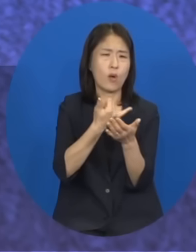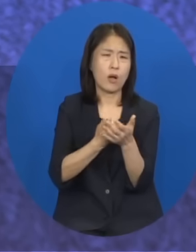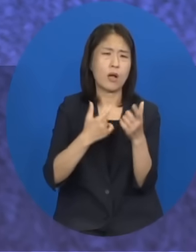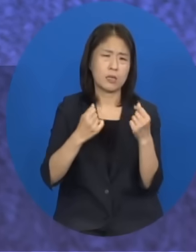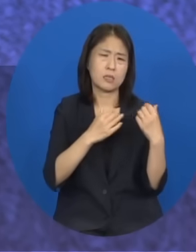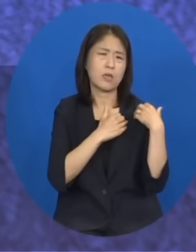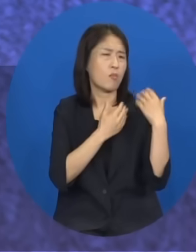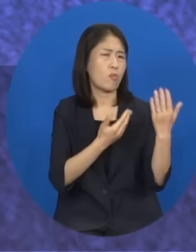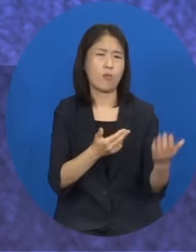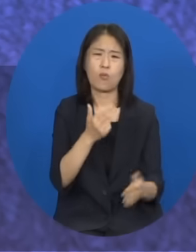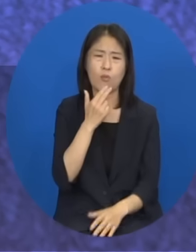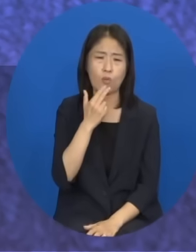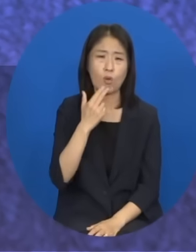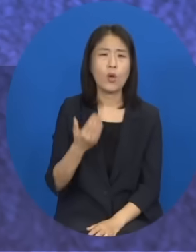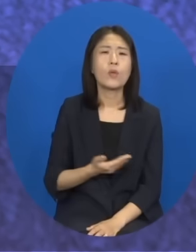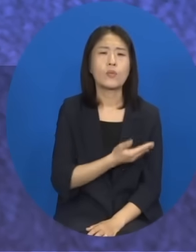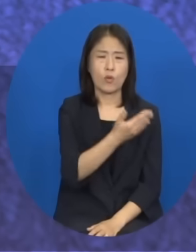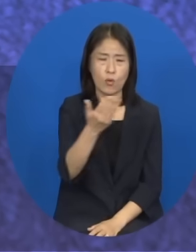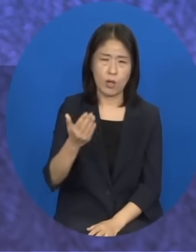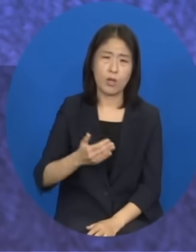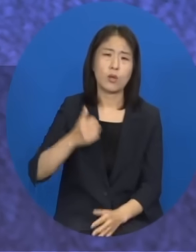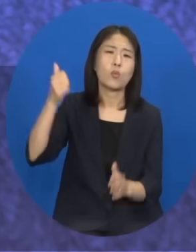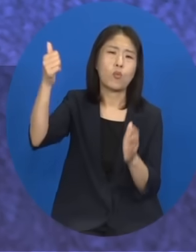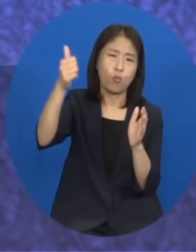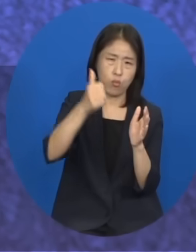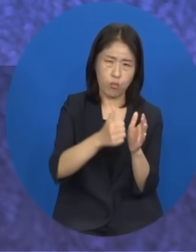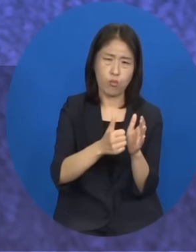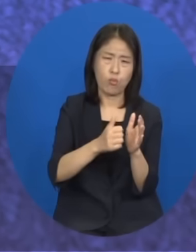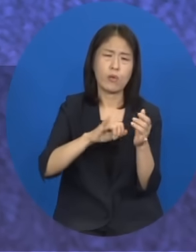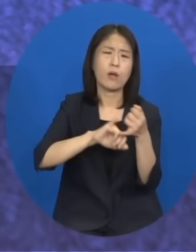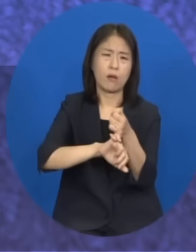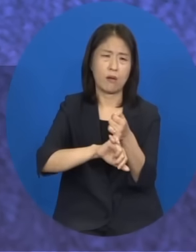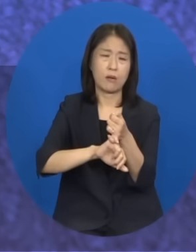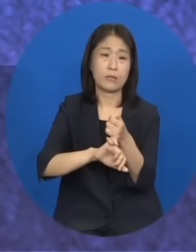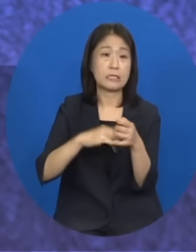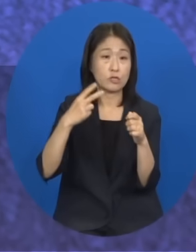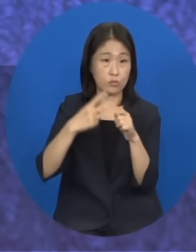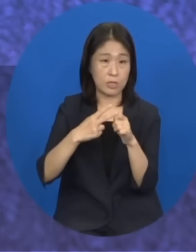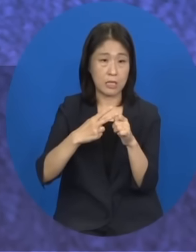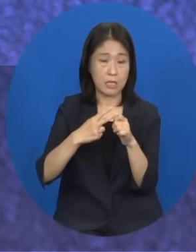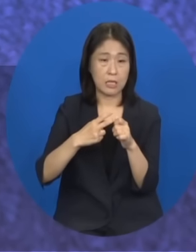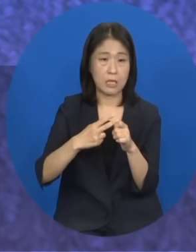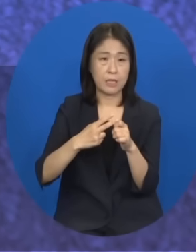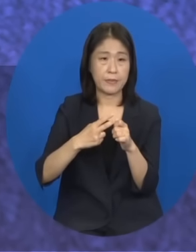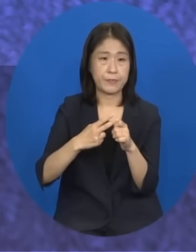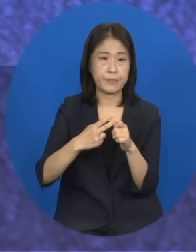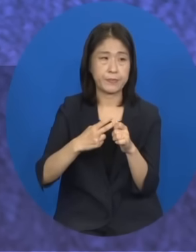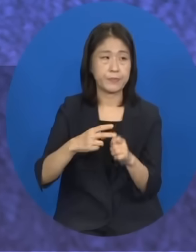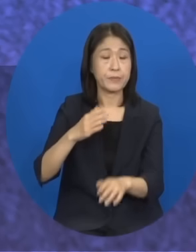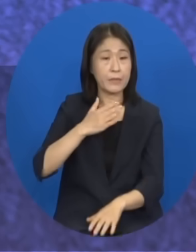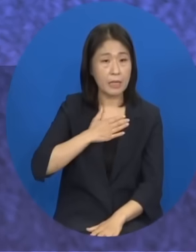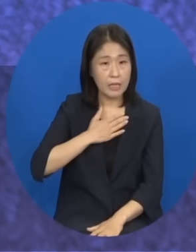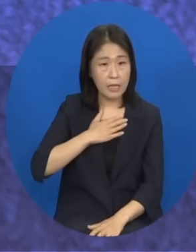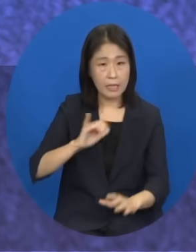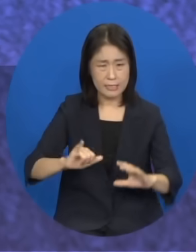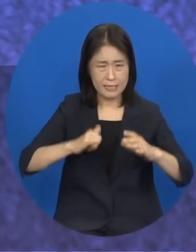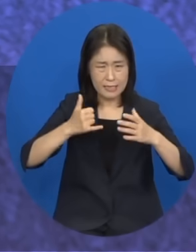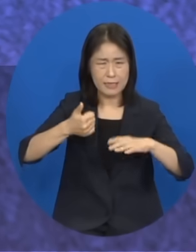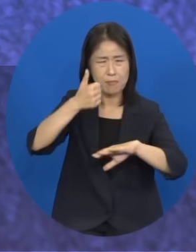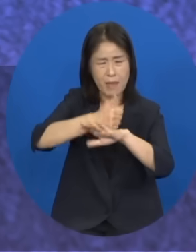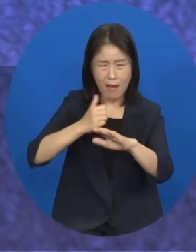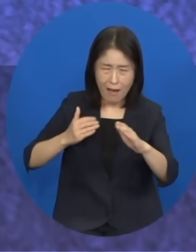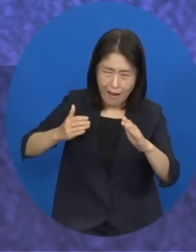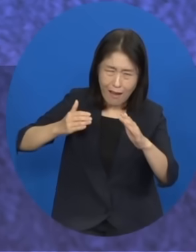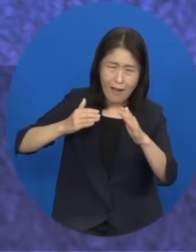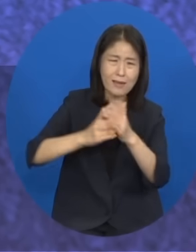같이 버려두지 않고 너에게 오리라. 둘째는 마태복음 28장 20절 내가